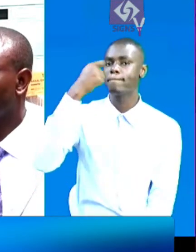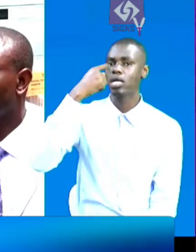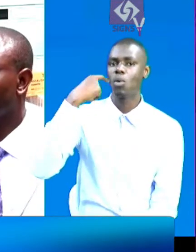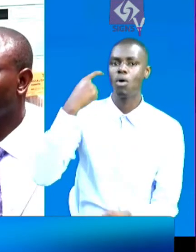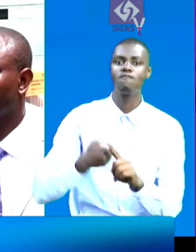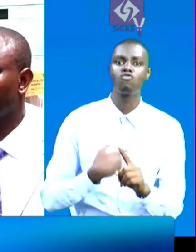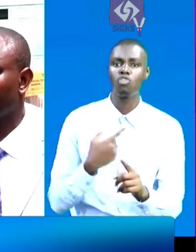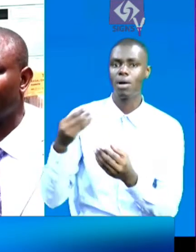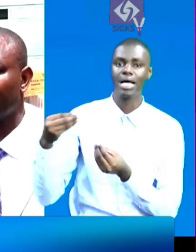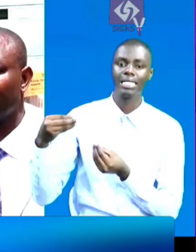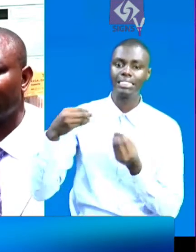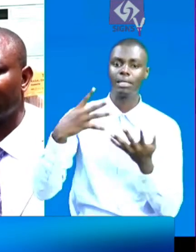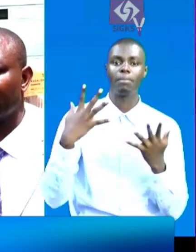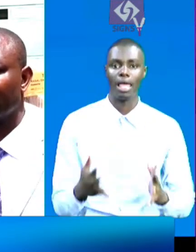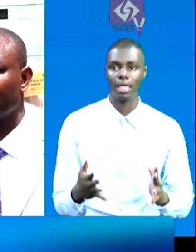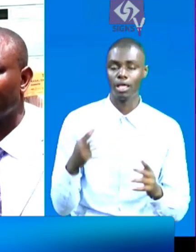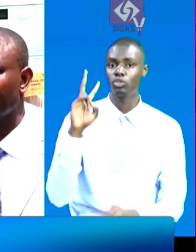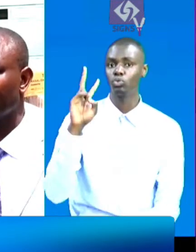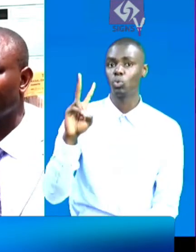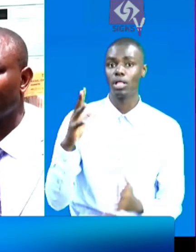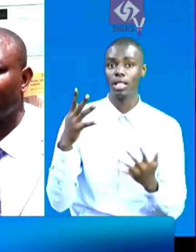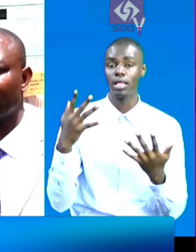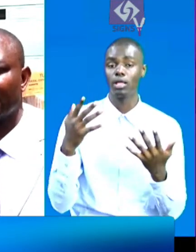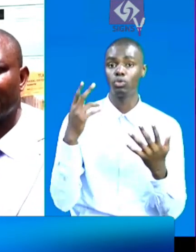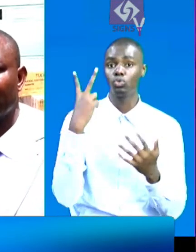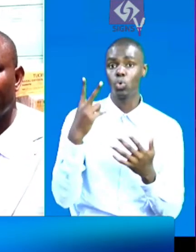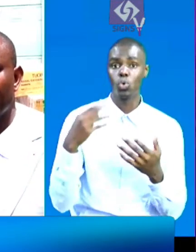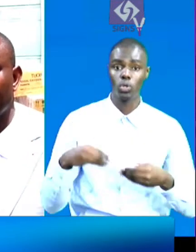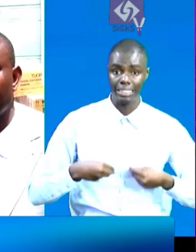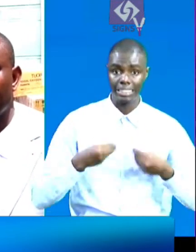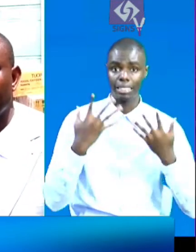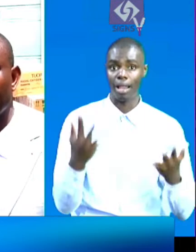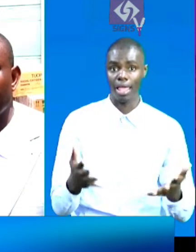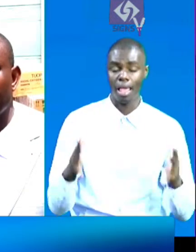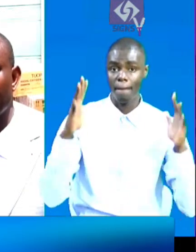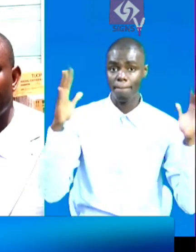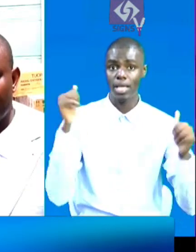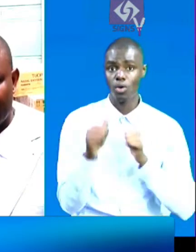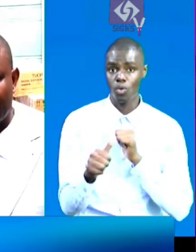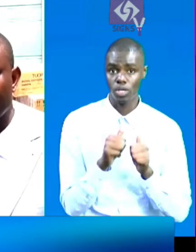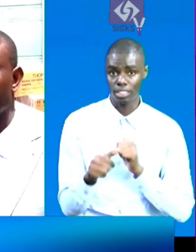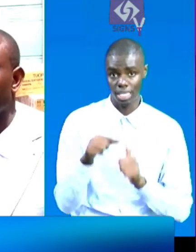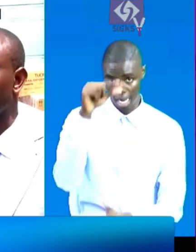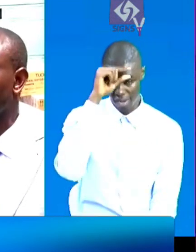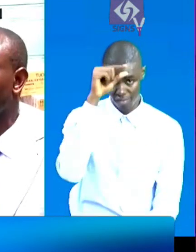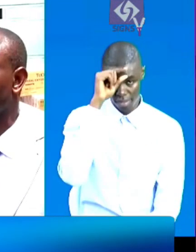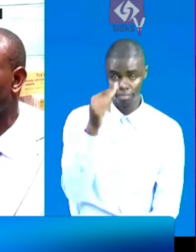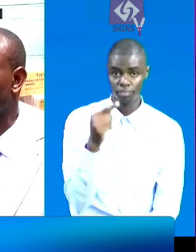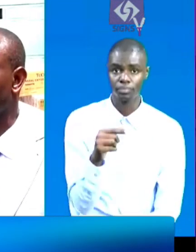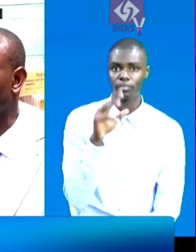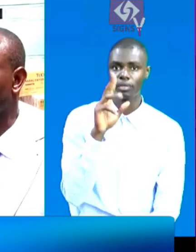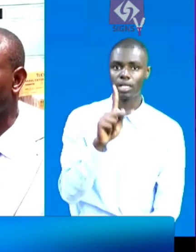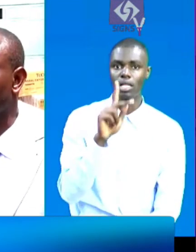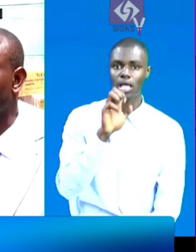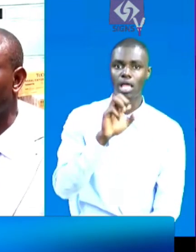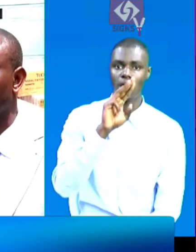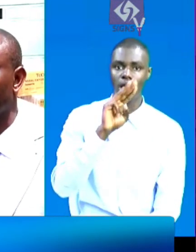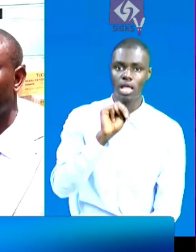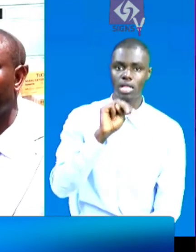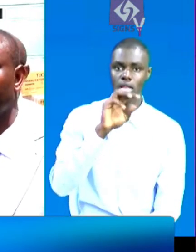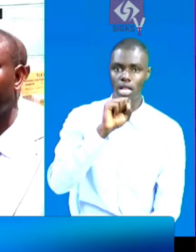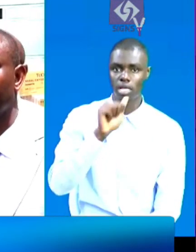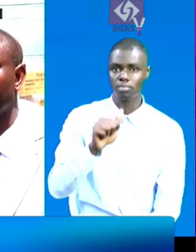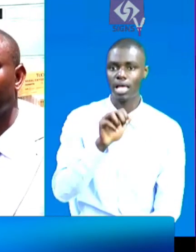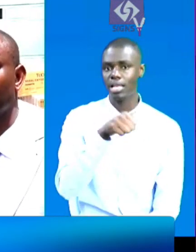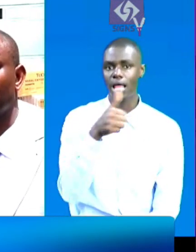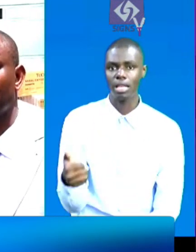kwa suppliers ambao ni wawili, the main suppliers wanakuwa wawili, ile kubwa kabisa wa serikali anaitangwa KEMSA na mwingine